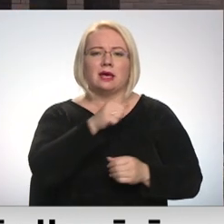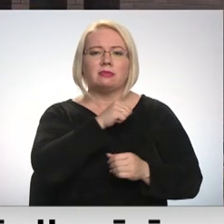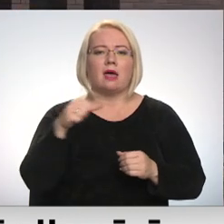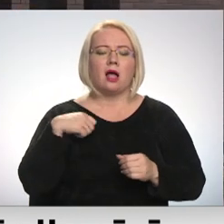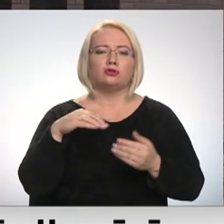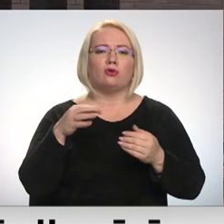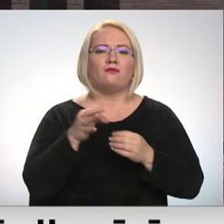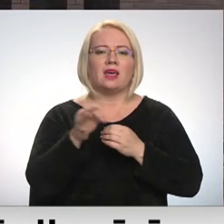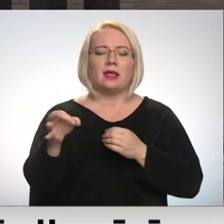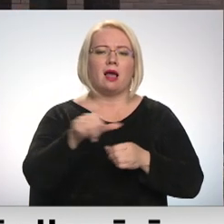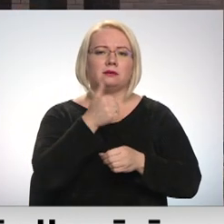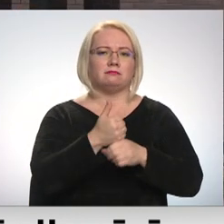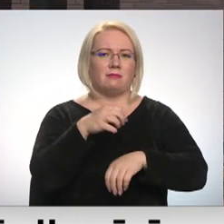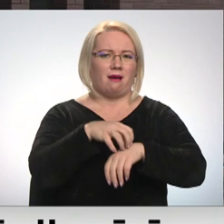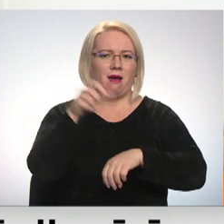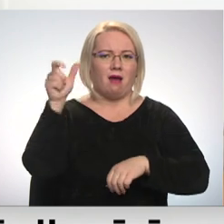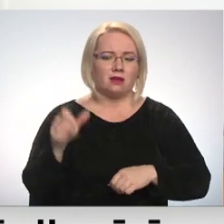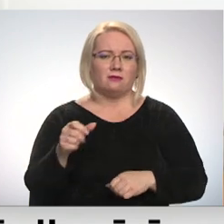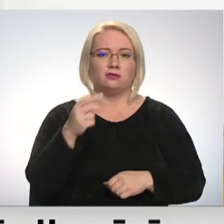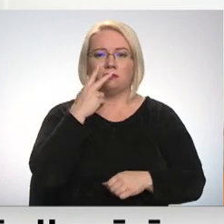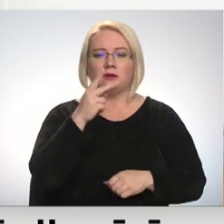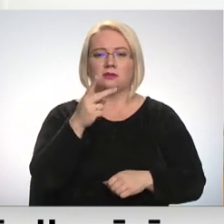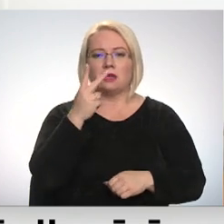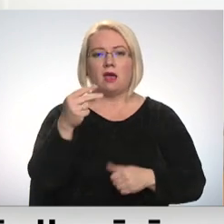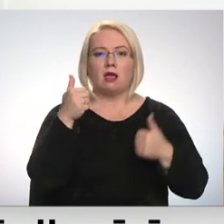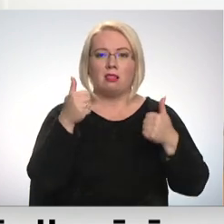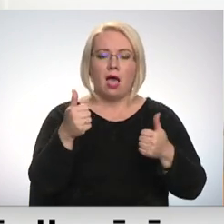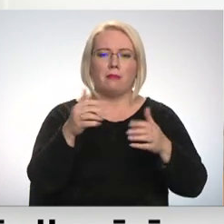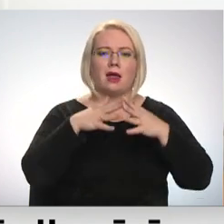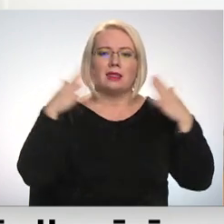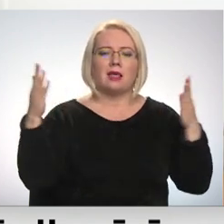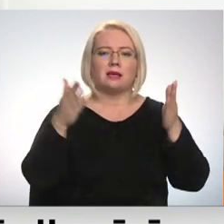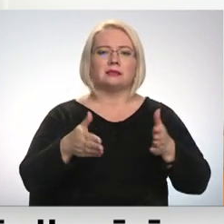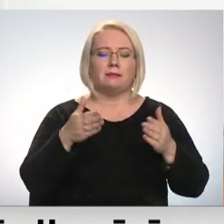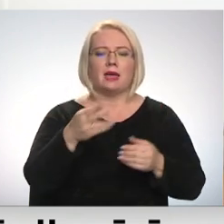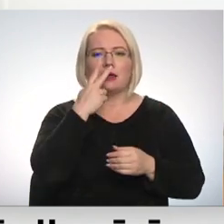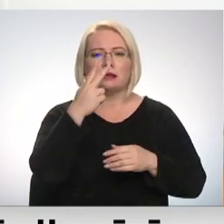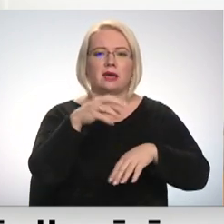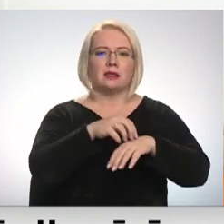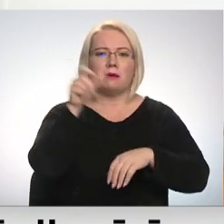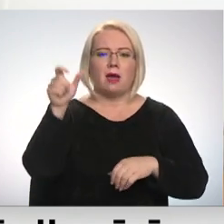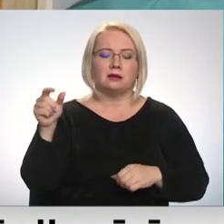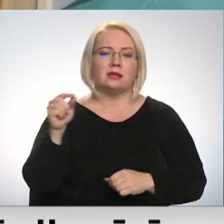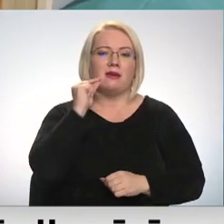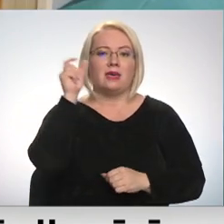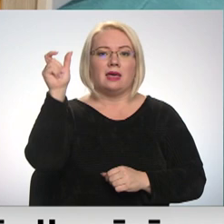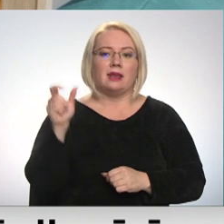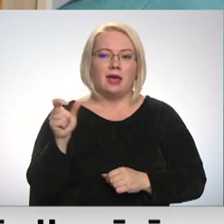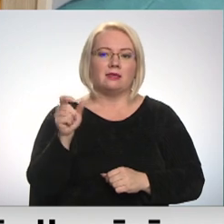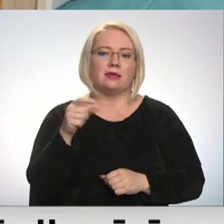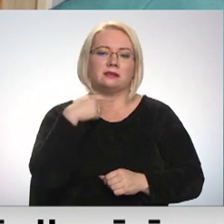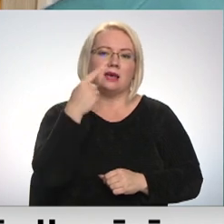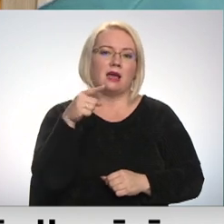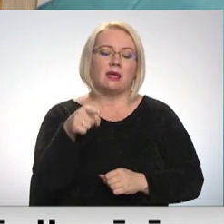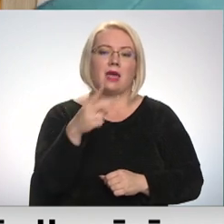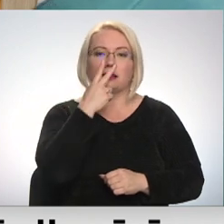virsārsts. Uz komentāru, ka viņš izskatās negaidīti labi, salīdzinot ar lielajās slimnīcās redzētajiem mediķiem, Vitālijs Celms atjoko, ka tāds